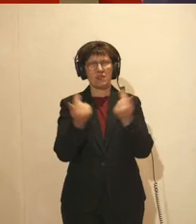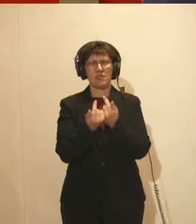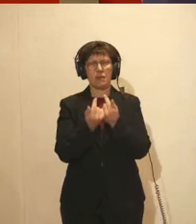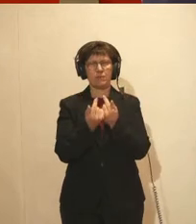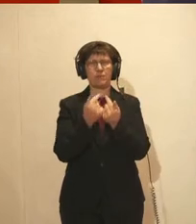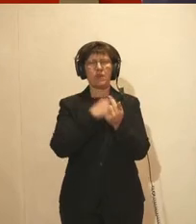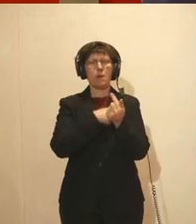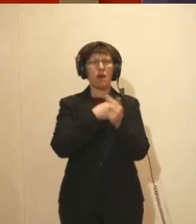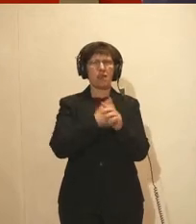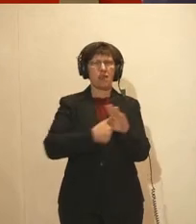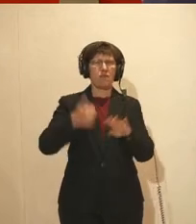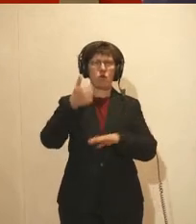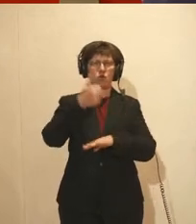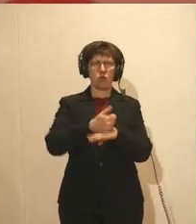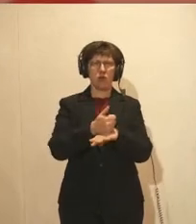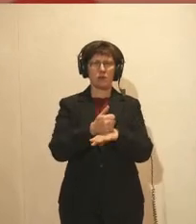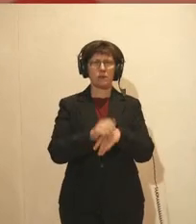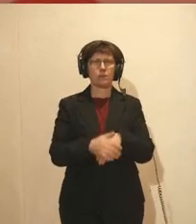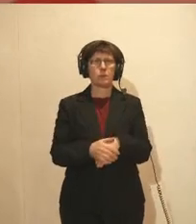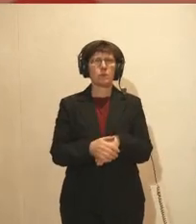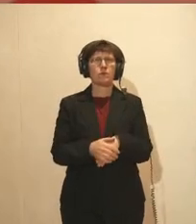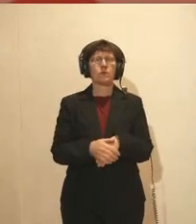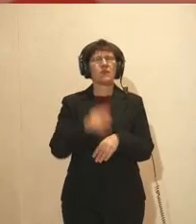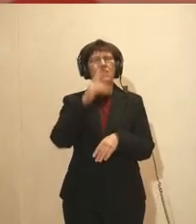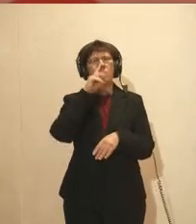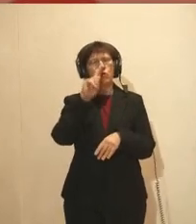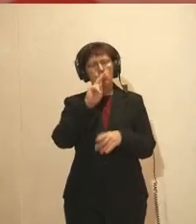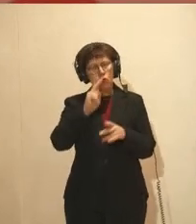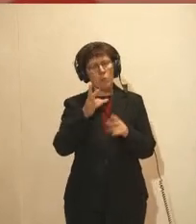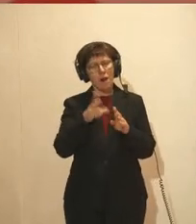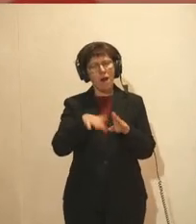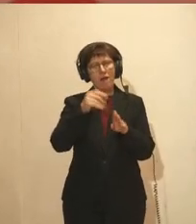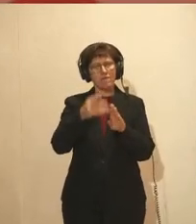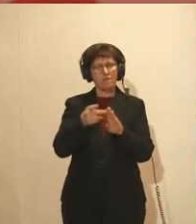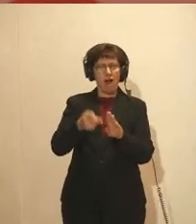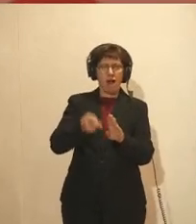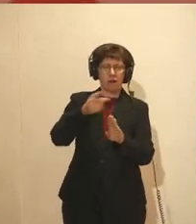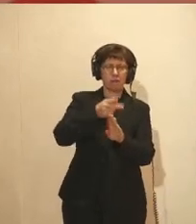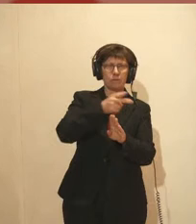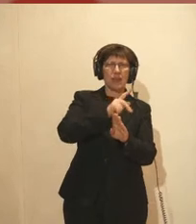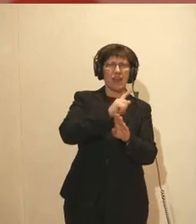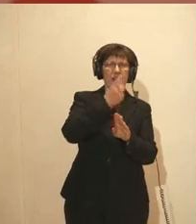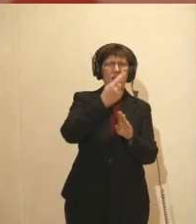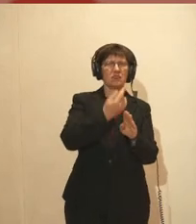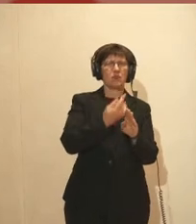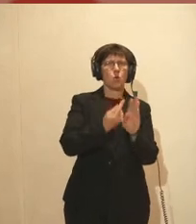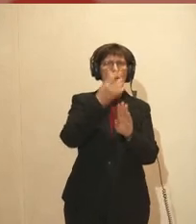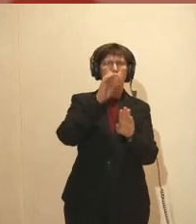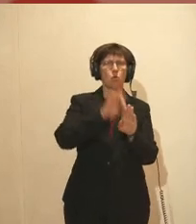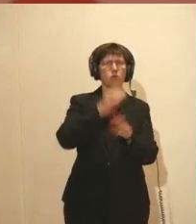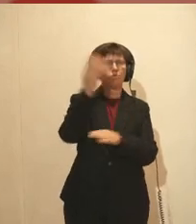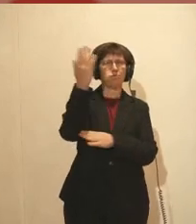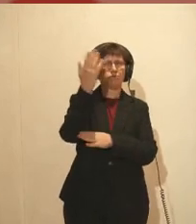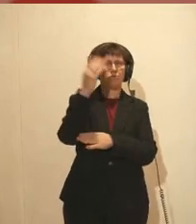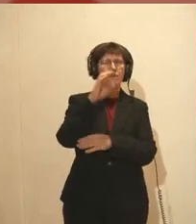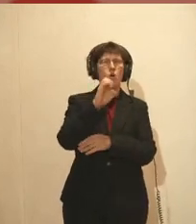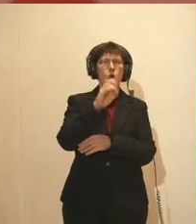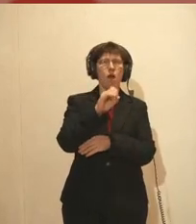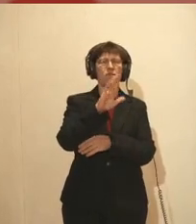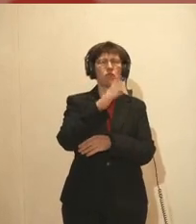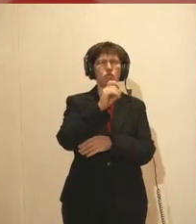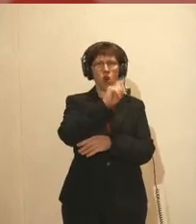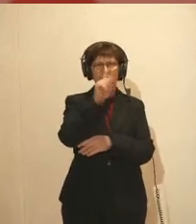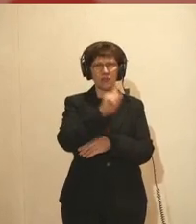im parteivorstand wenn wir nochmal an den anfang zurück gehen das erste highlight um 11 uhr war die rede von olaf scholz